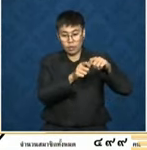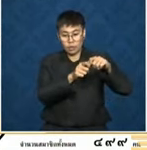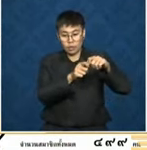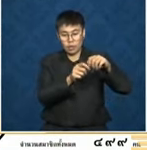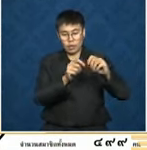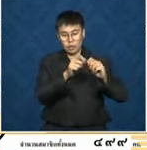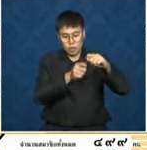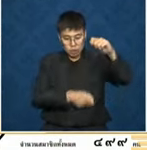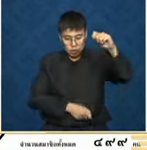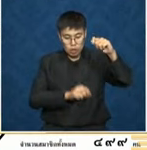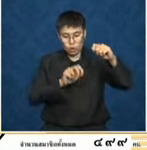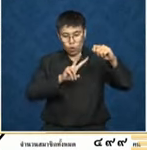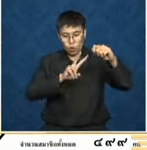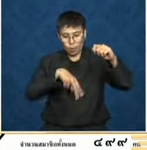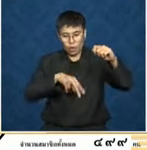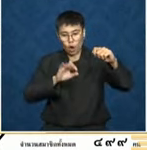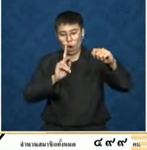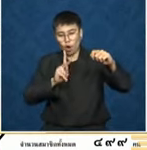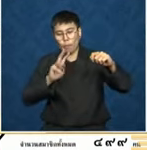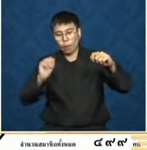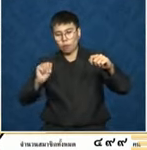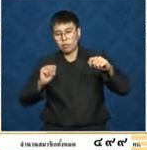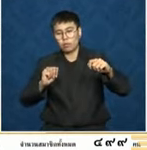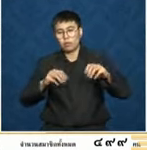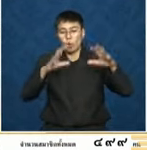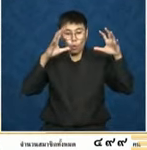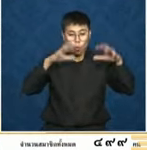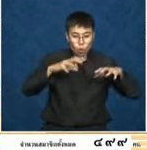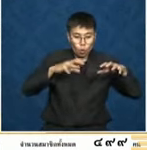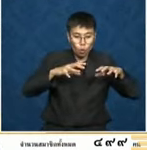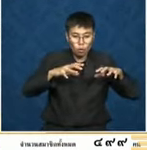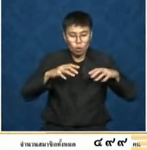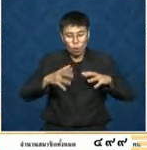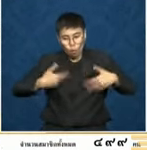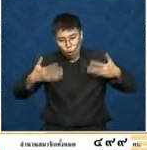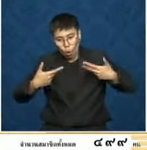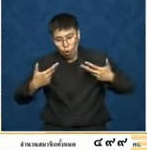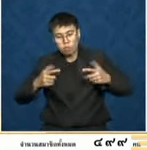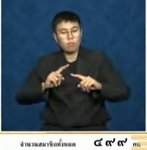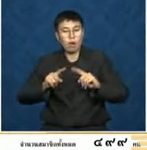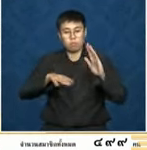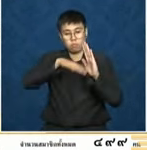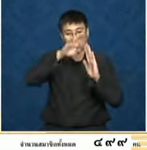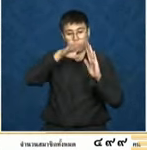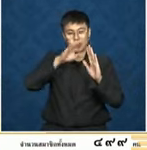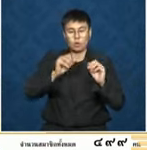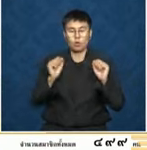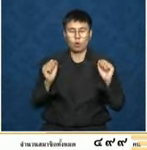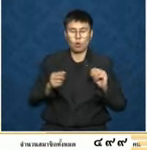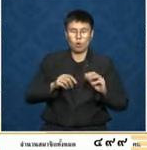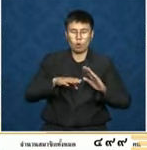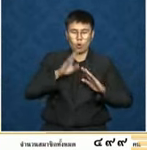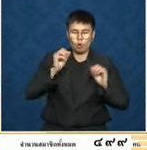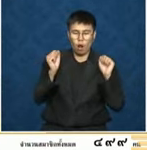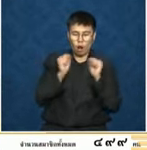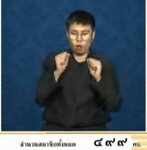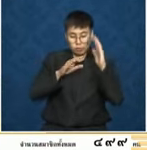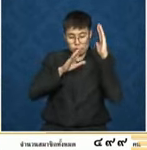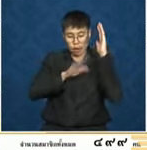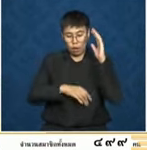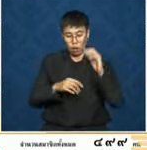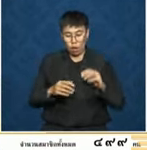นี่ยครับท่านประธานฤดูกาลก็ไม่เหมือนกันนะครับช่วงภาคเหนือเนี่ยน่าเป็นอากาศหนาวหน้าหนาวครับภาคใต้ฝนตกนะครับ